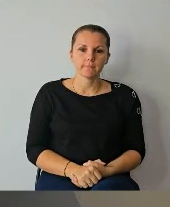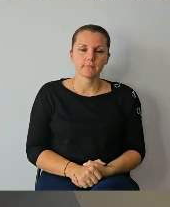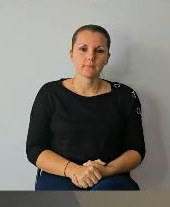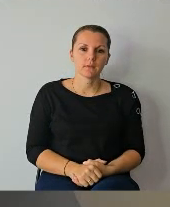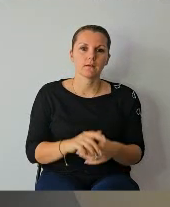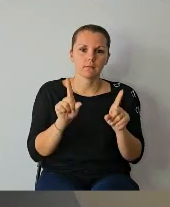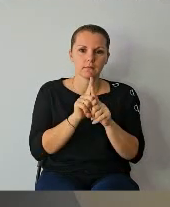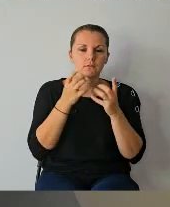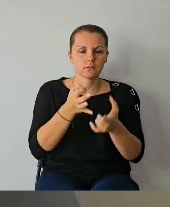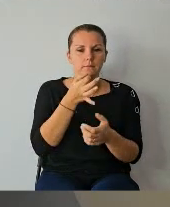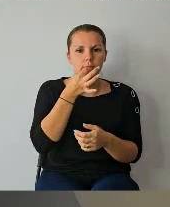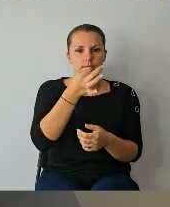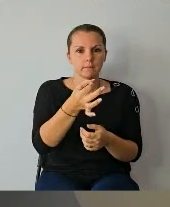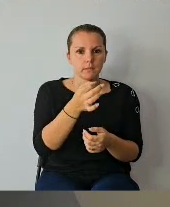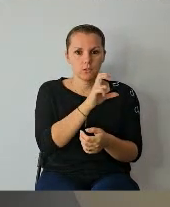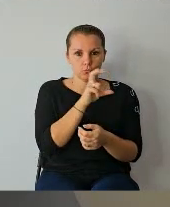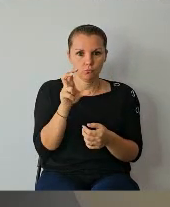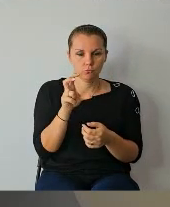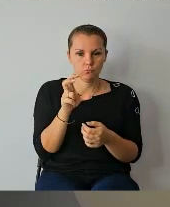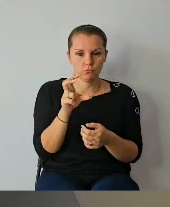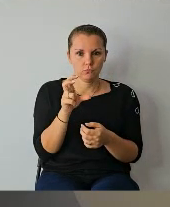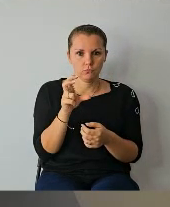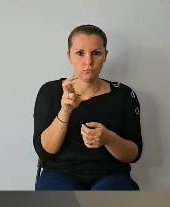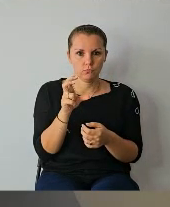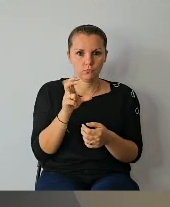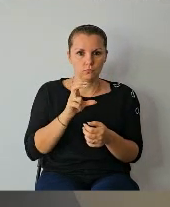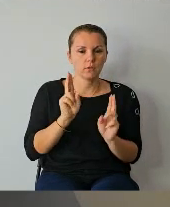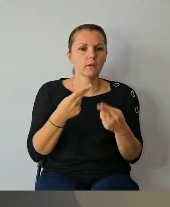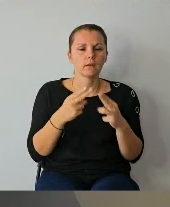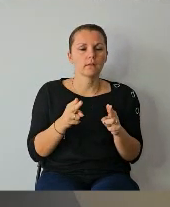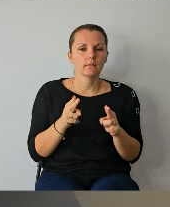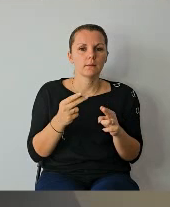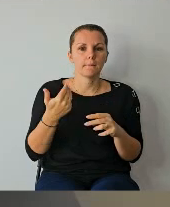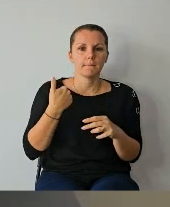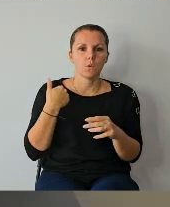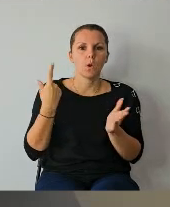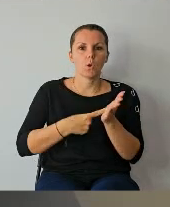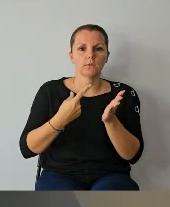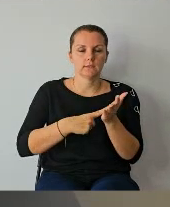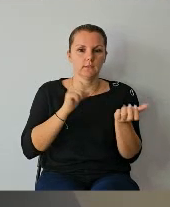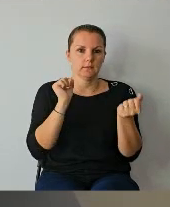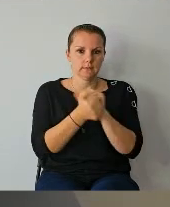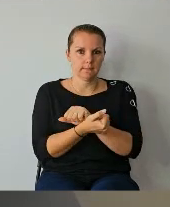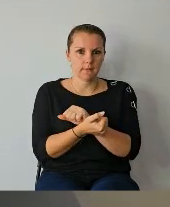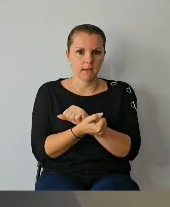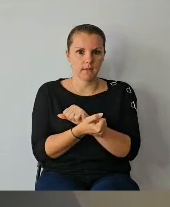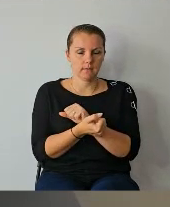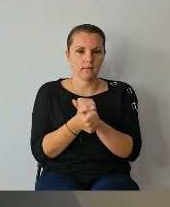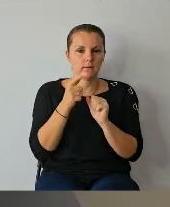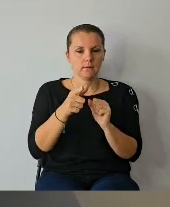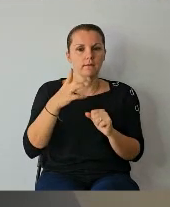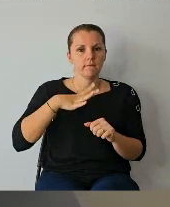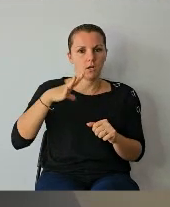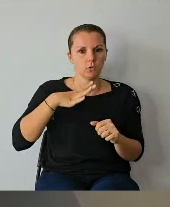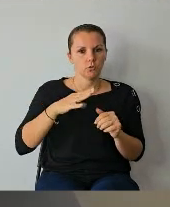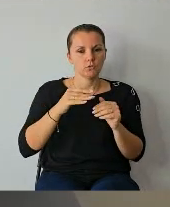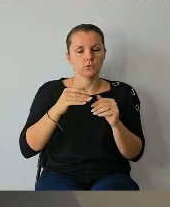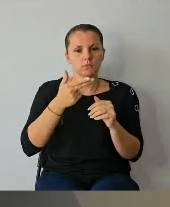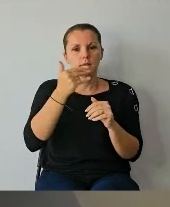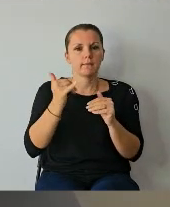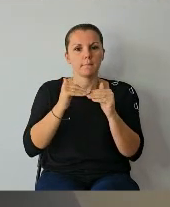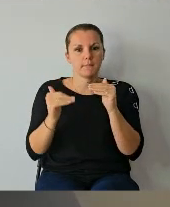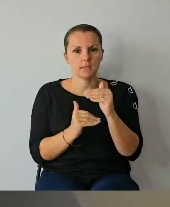I również chciałem zapytać, czy te, kiedy w ogóle była ostatnio zmiana tej minimalnej wartości,